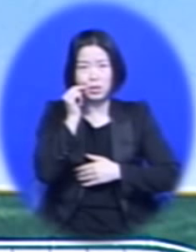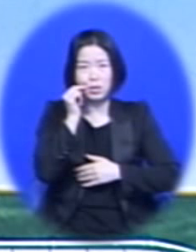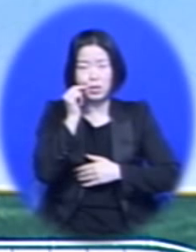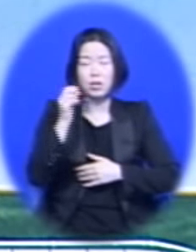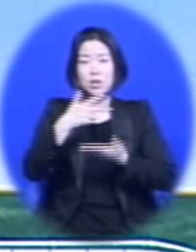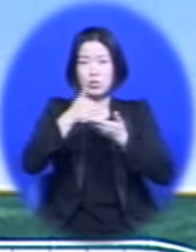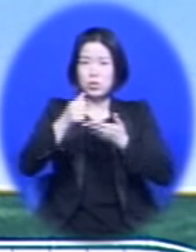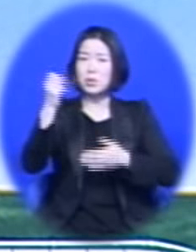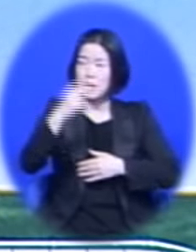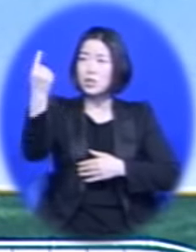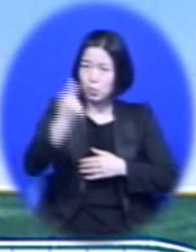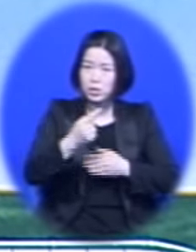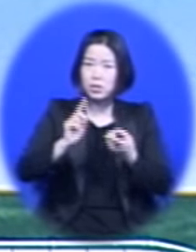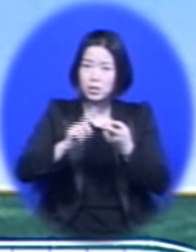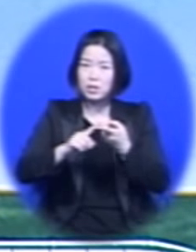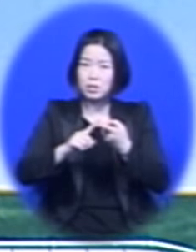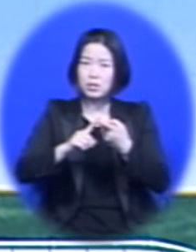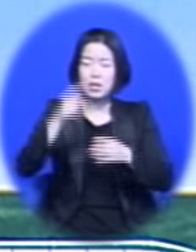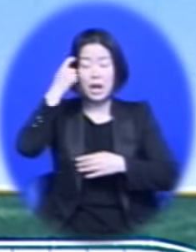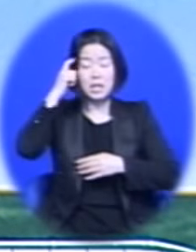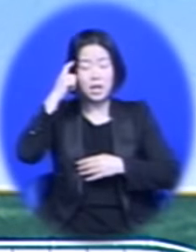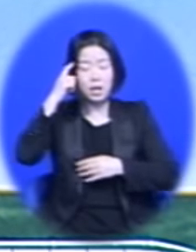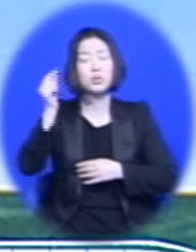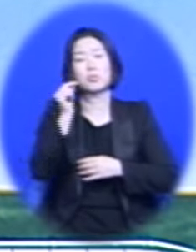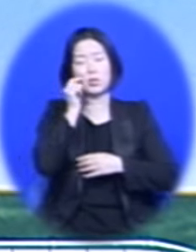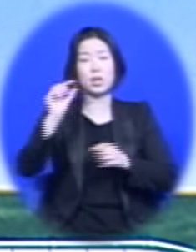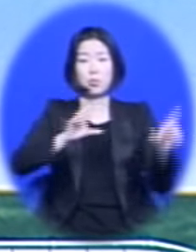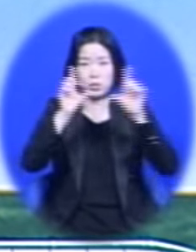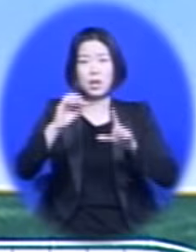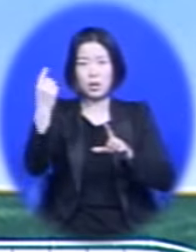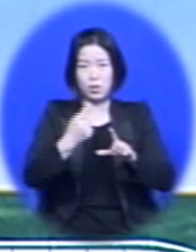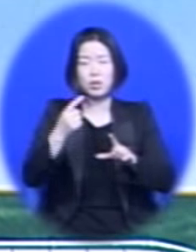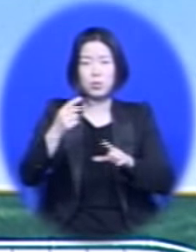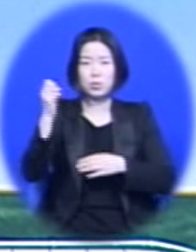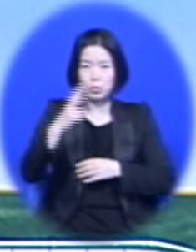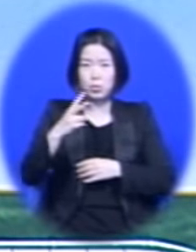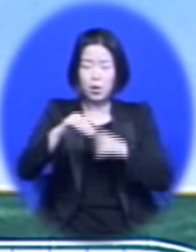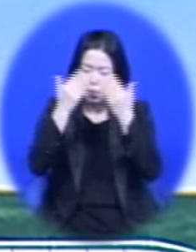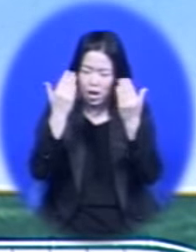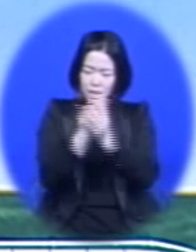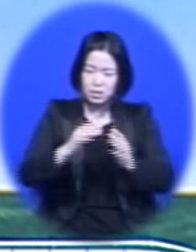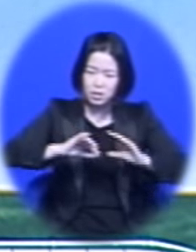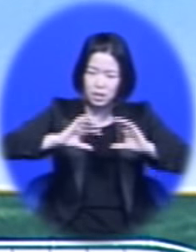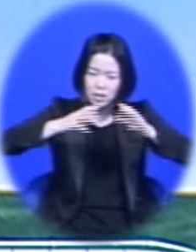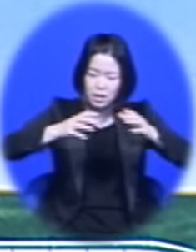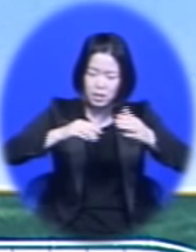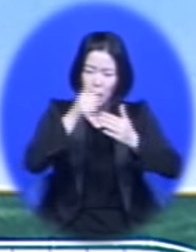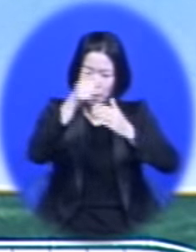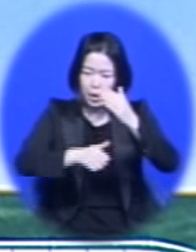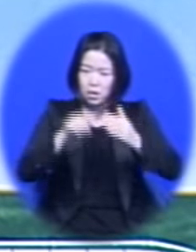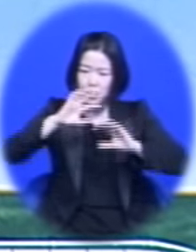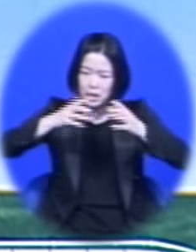주님의 재림은 생각도 못하고 완전히 세상에 빠져서 세상만 바라보고